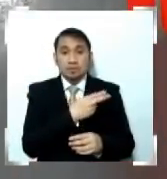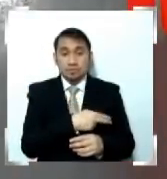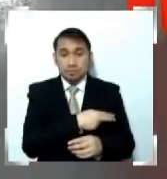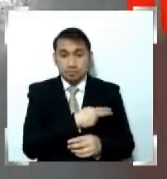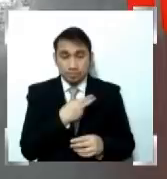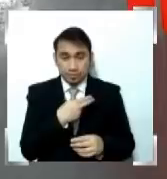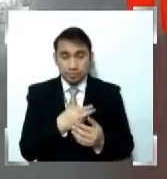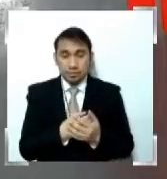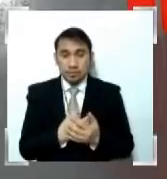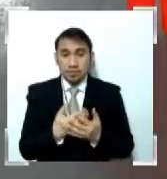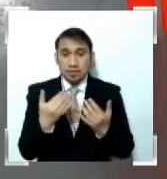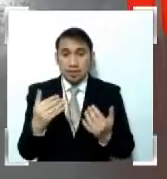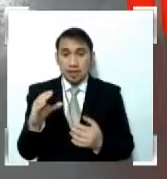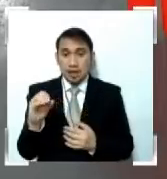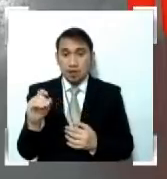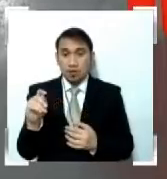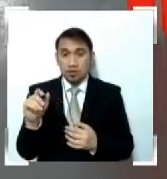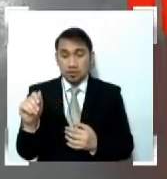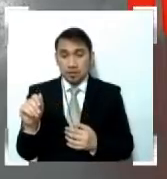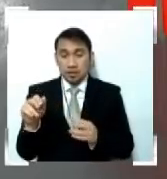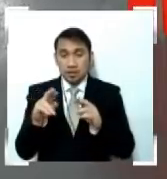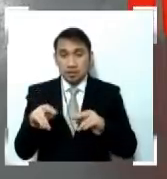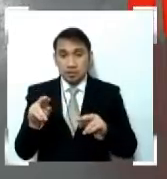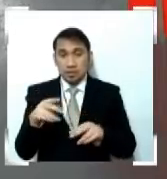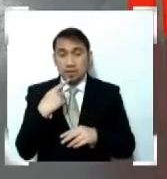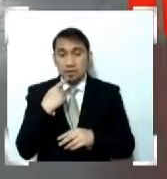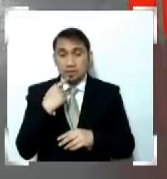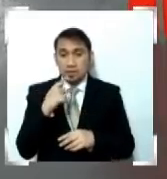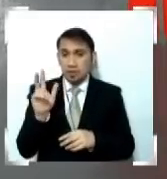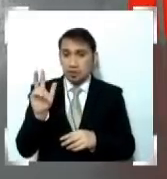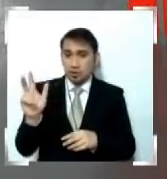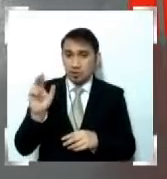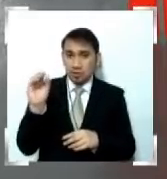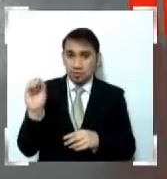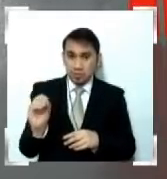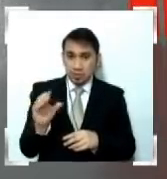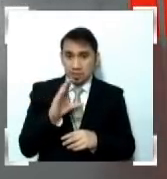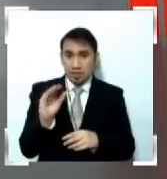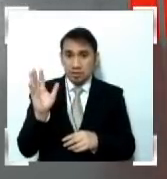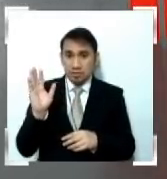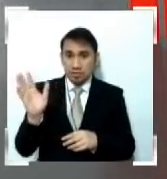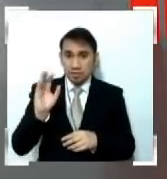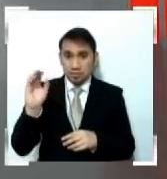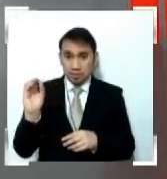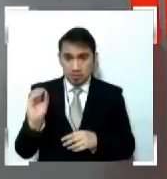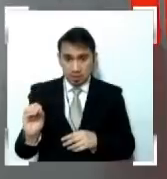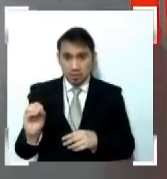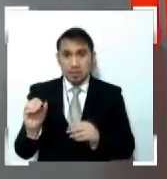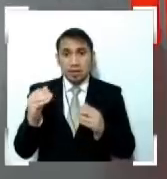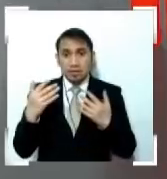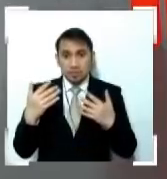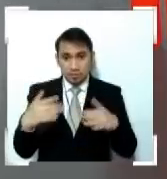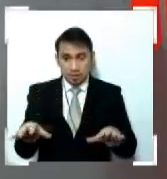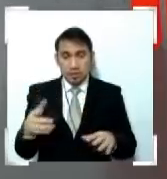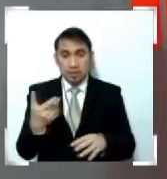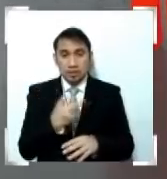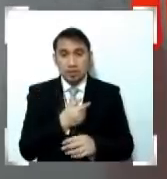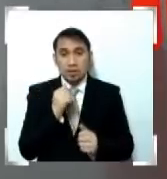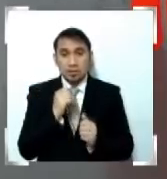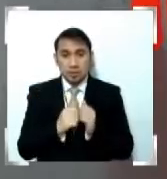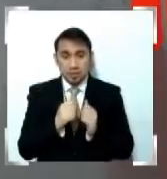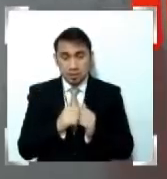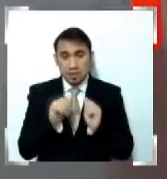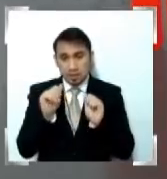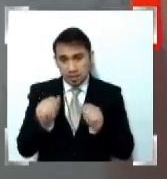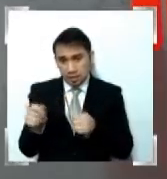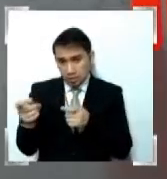na containment muna, 30% hanggang 50% ng populasyon ang nabakunahan na. Ibig sabihin na kokontrol kahit papaano pero posible